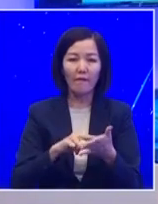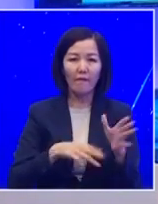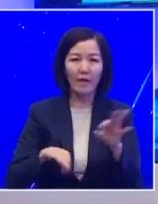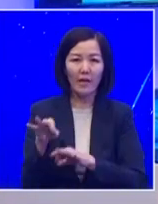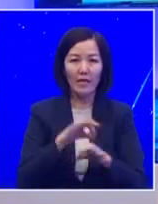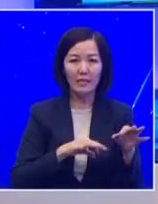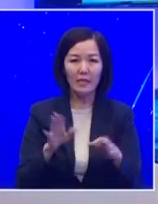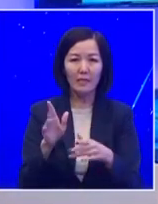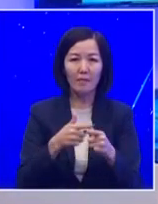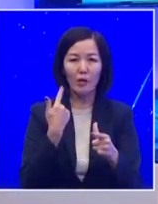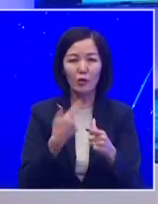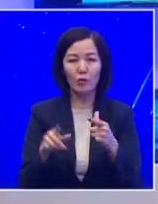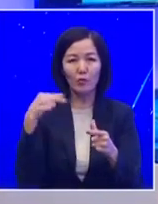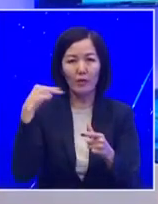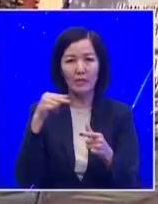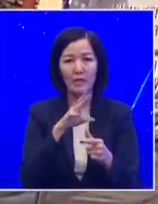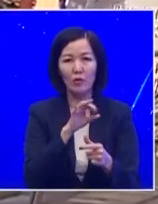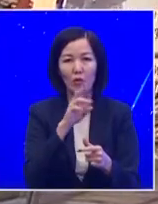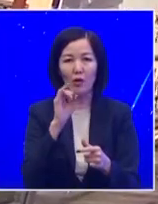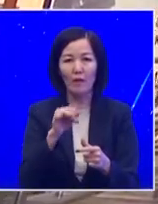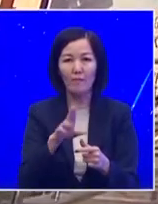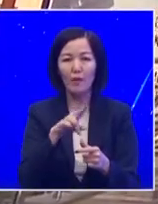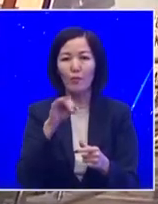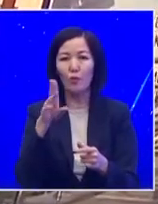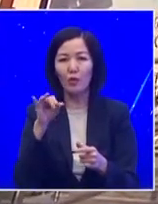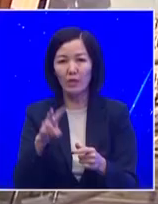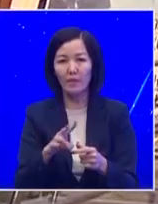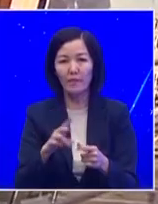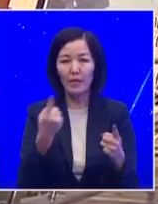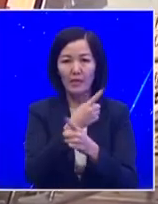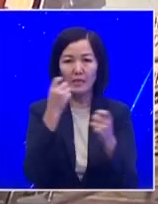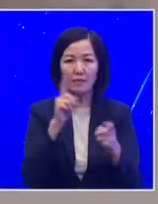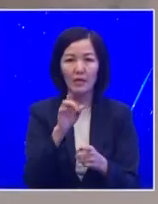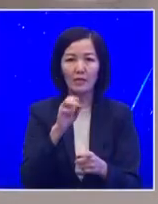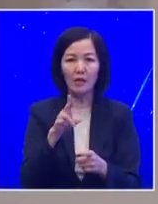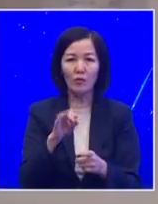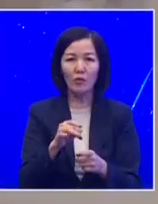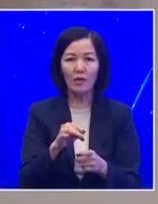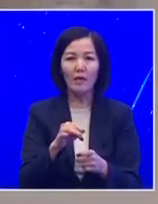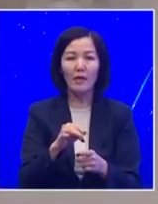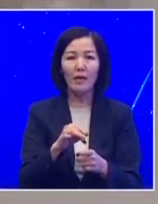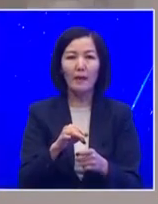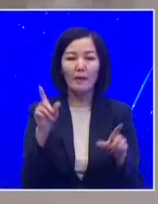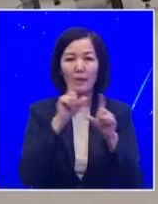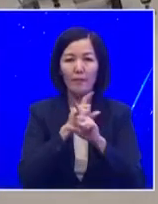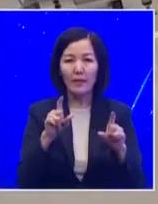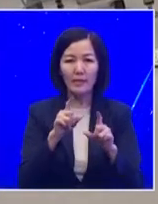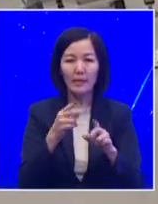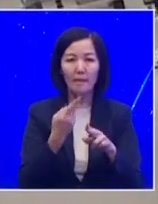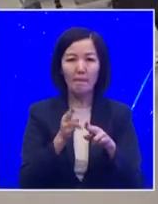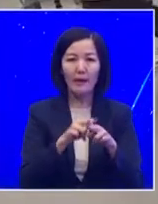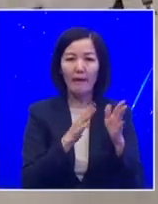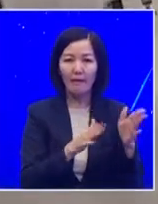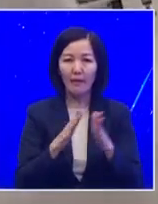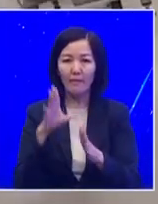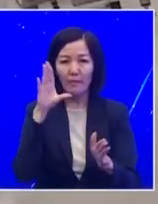между президентами Касым-Жомартом Токаевым и Владимиром Путиным, сообщает Закон КИЗ. На базе комплекса поэтапно